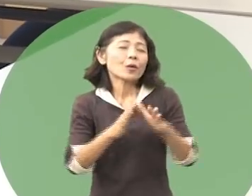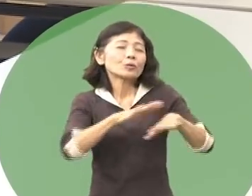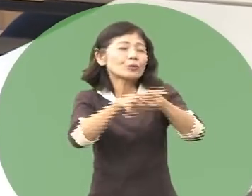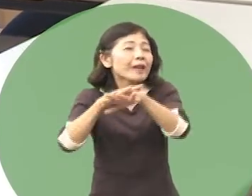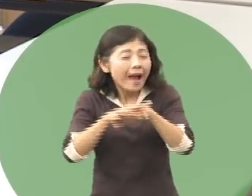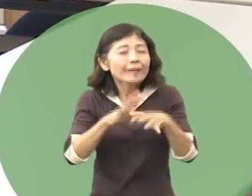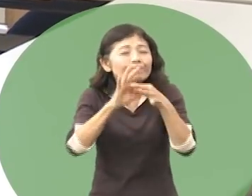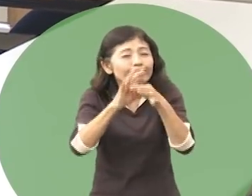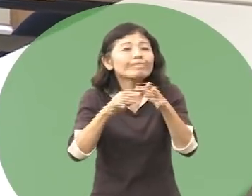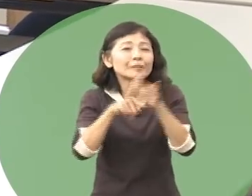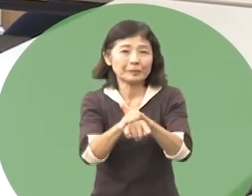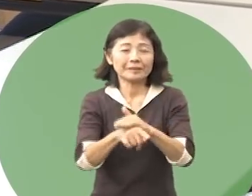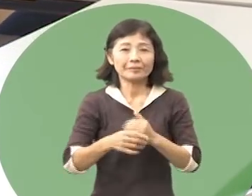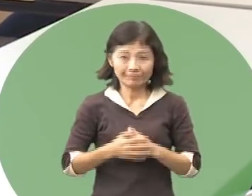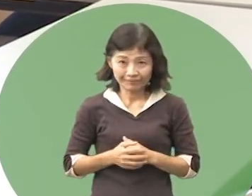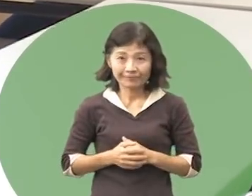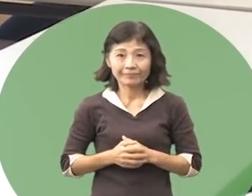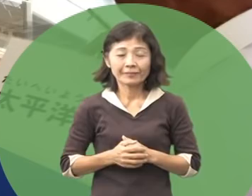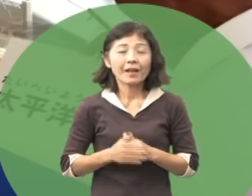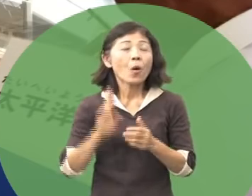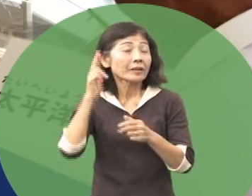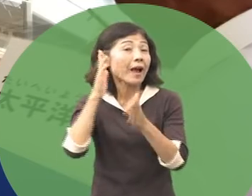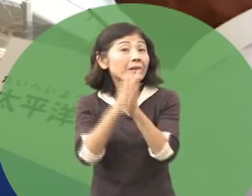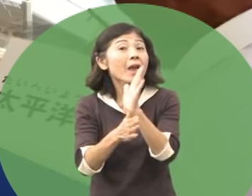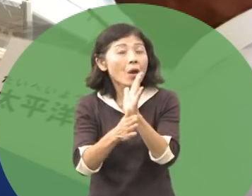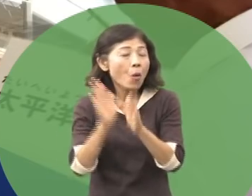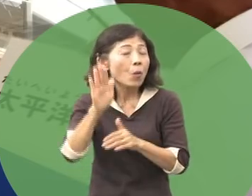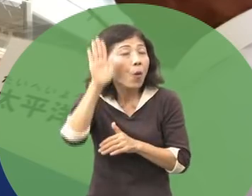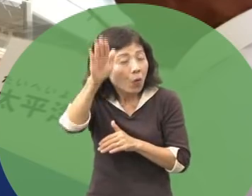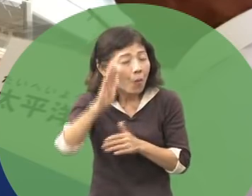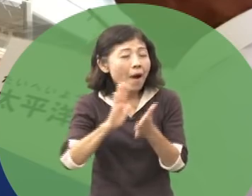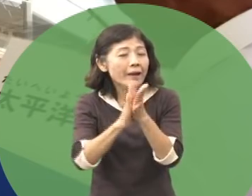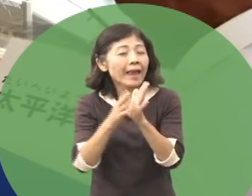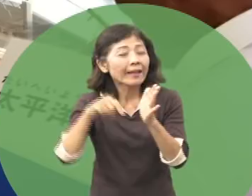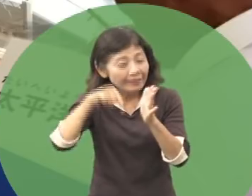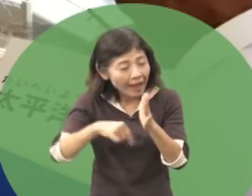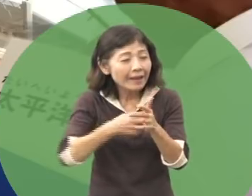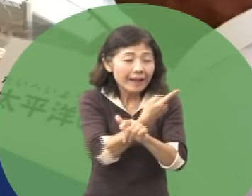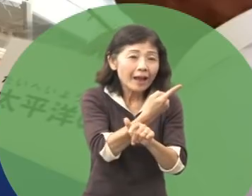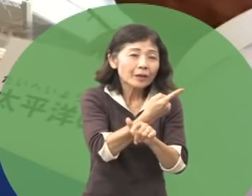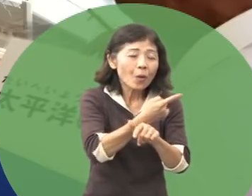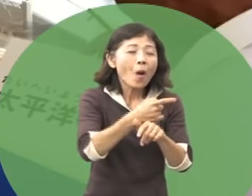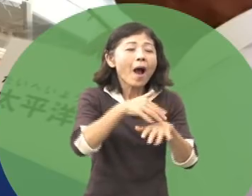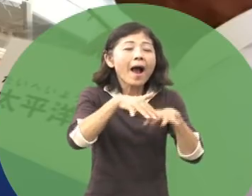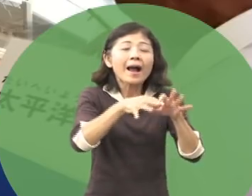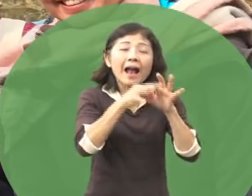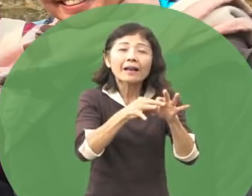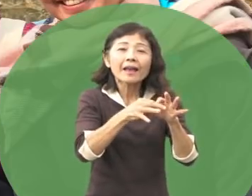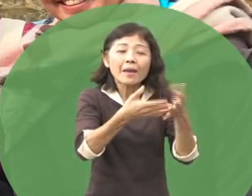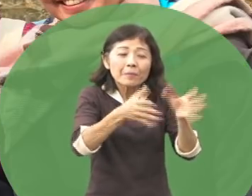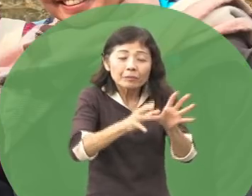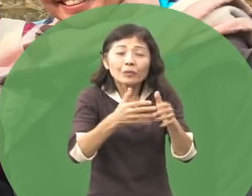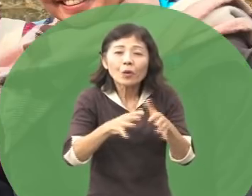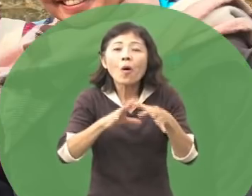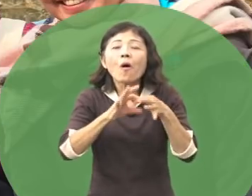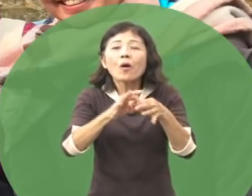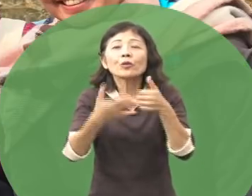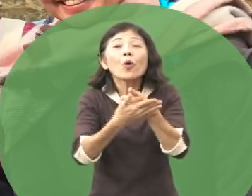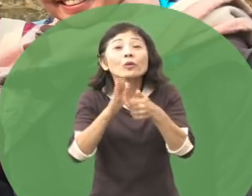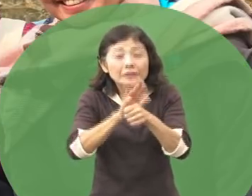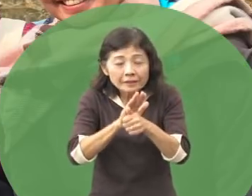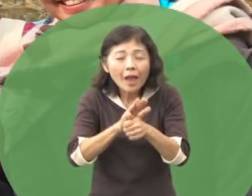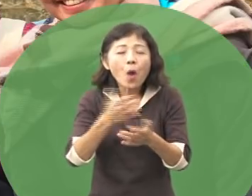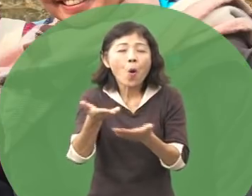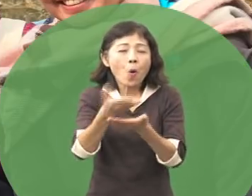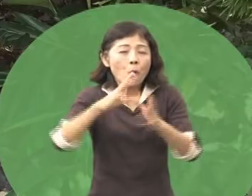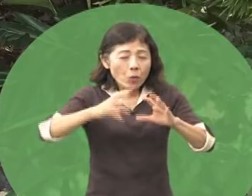りを意味します。県では今後も県内外の関係機関と協力しながら国際交流を活発